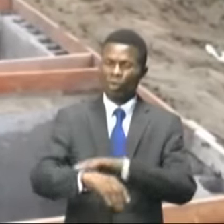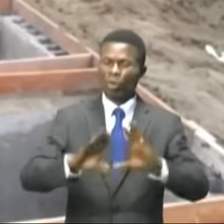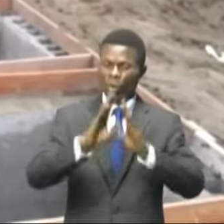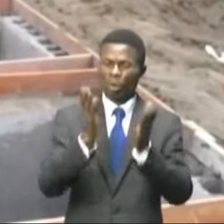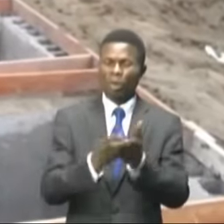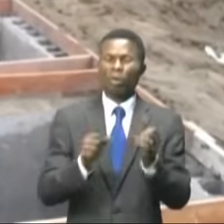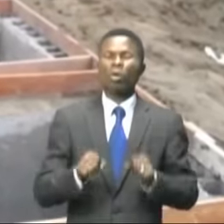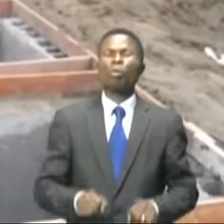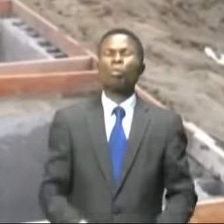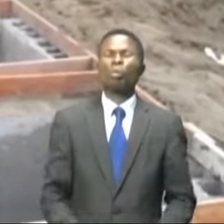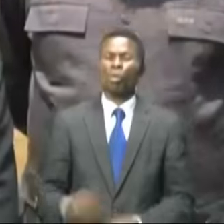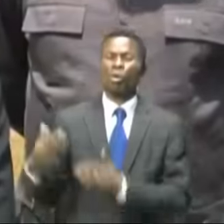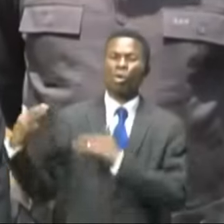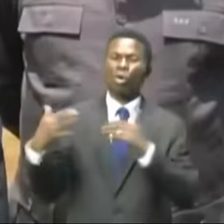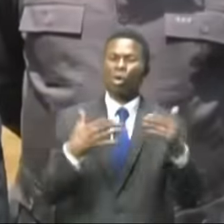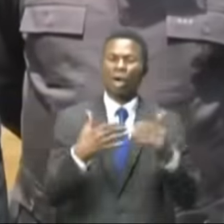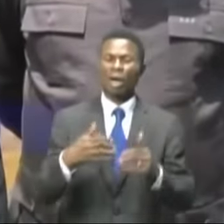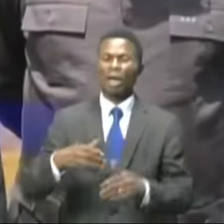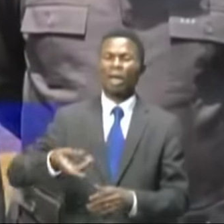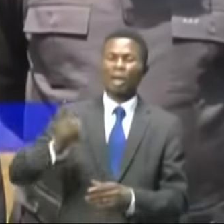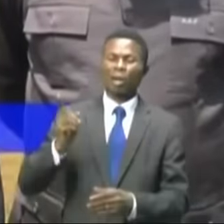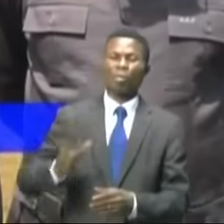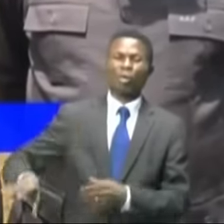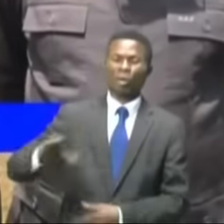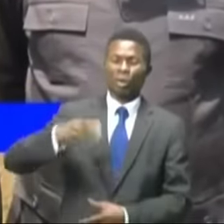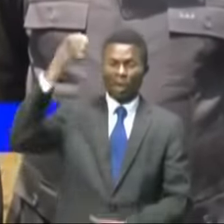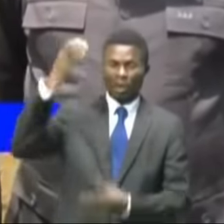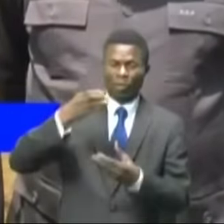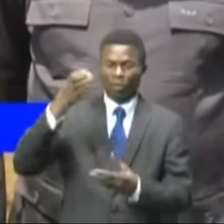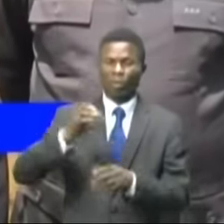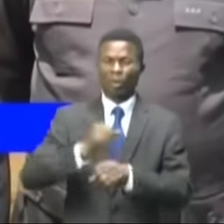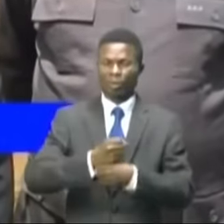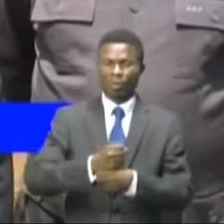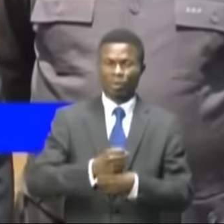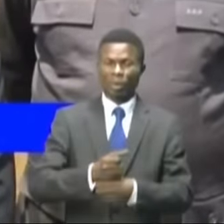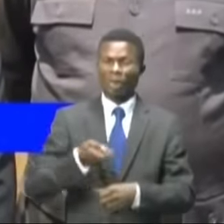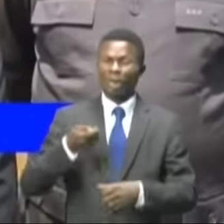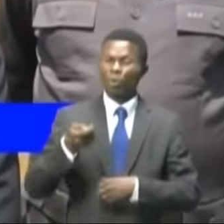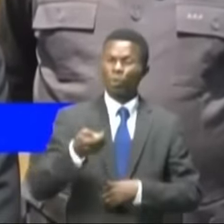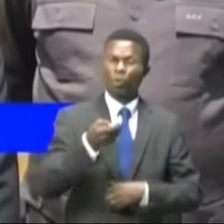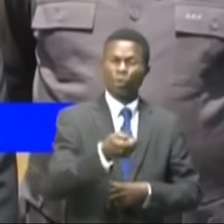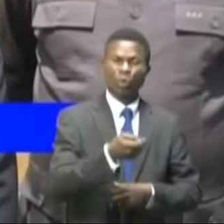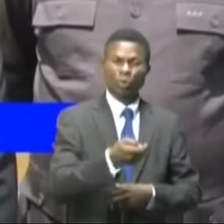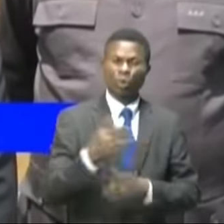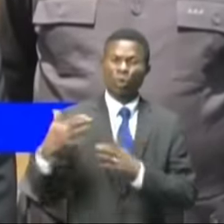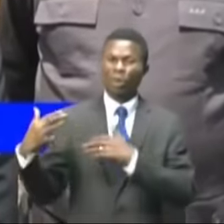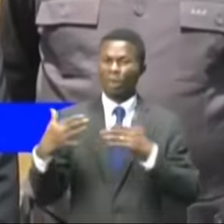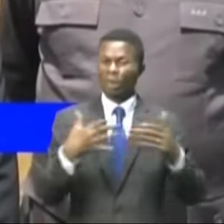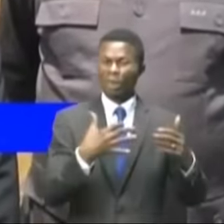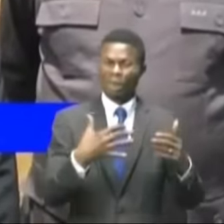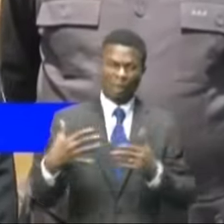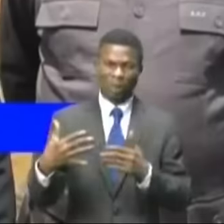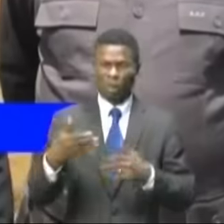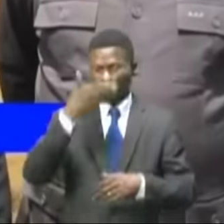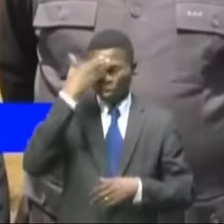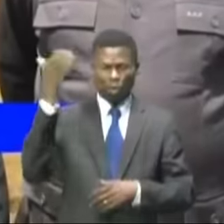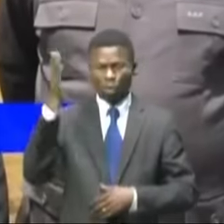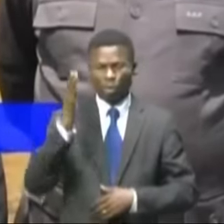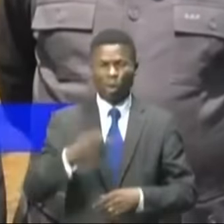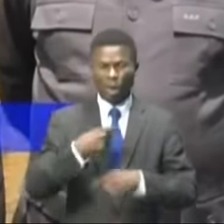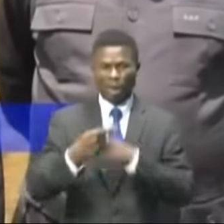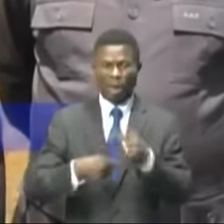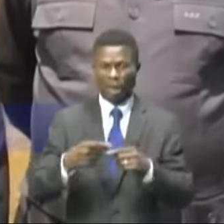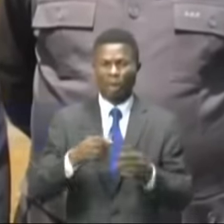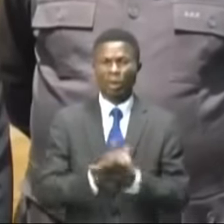victimes de l'agression rwandaise. Le Rwanda a commis des crimes de guerre et le Rwandais, en commençant par son